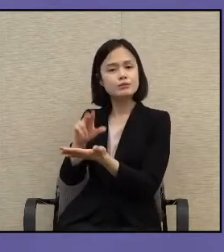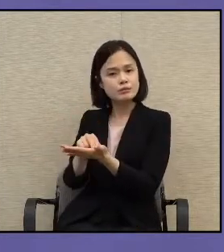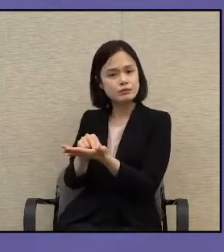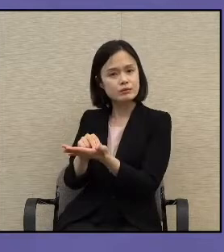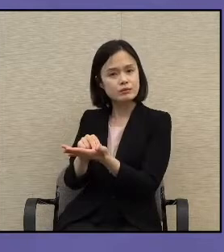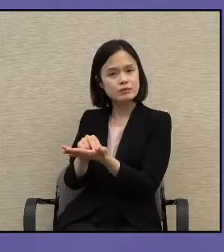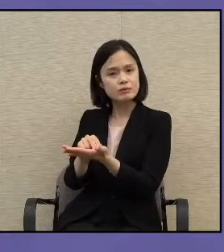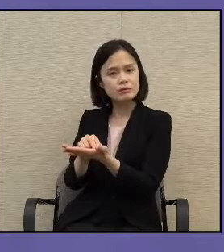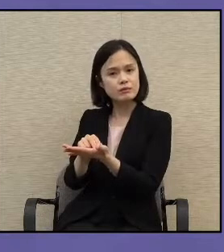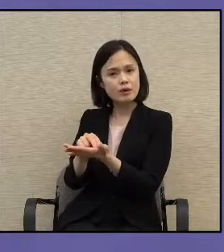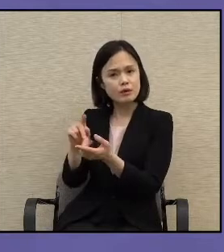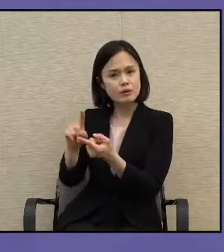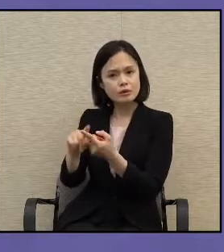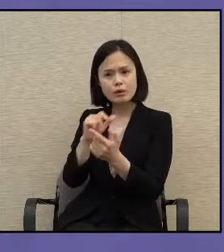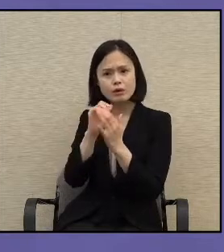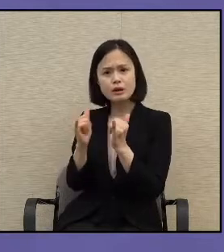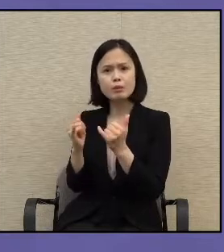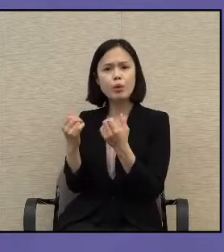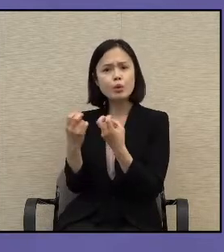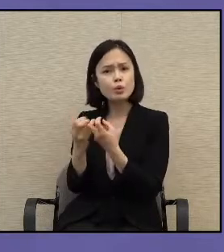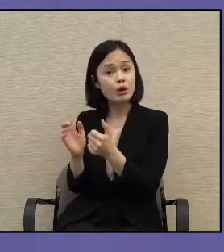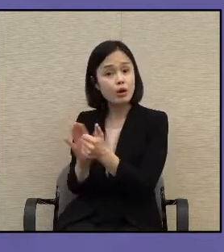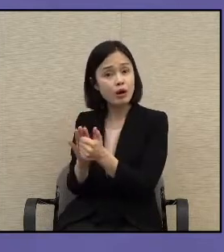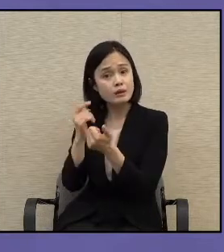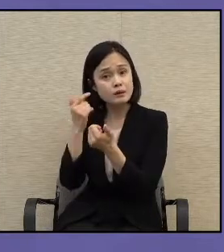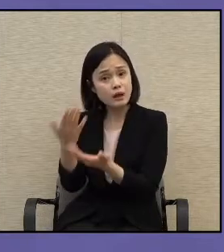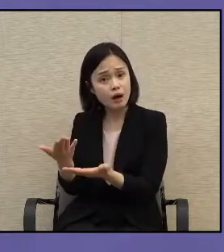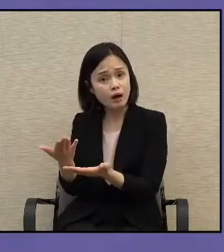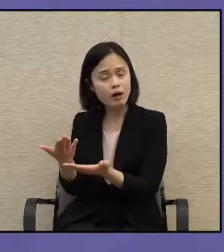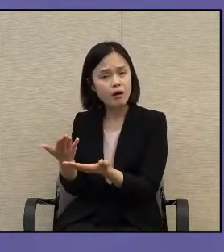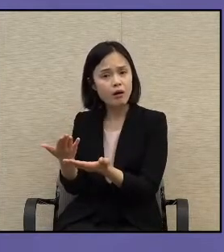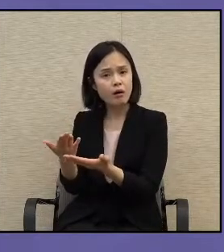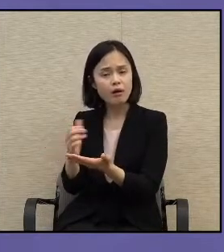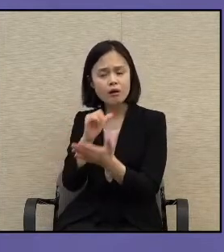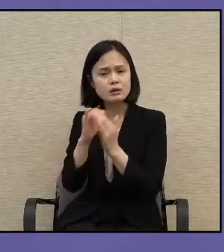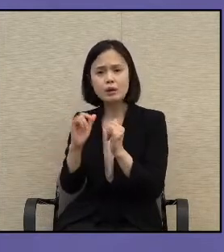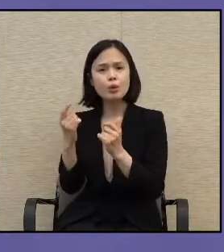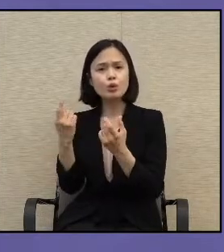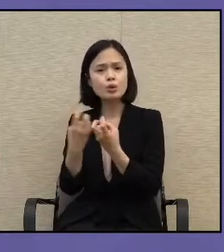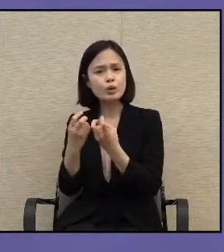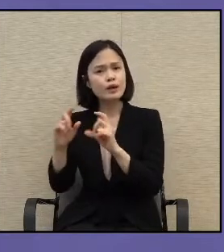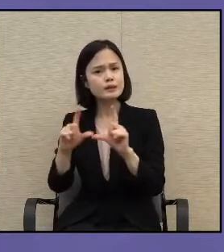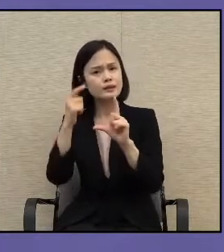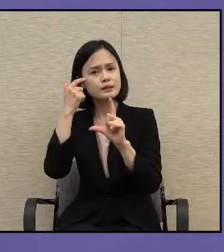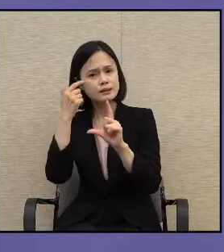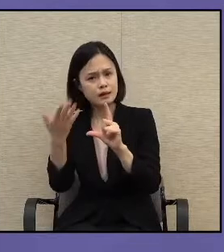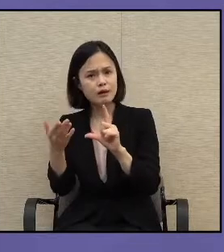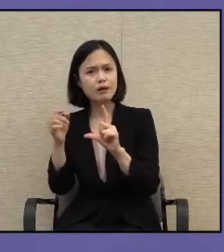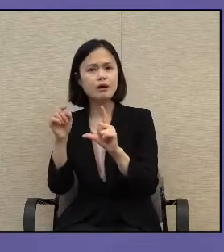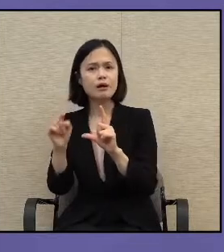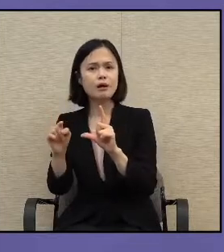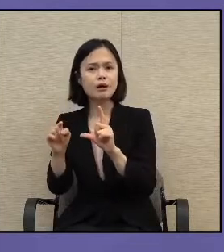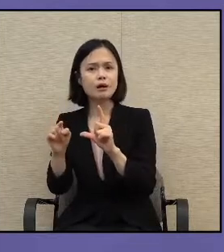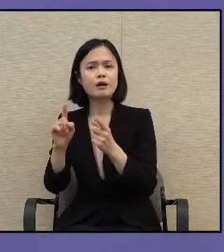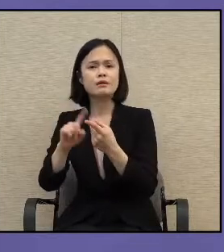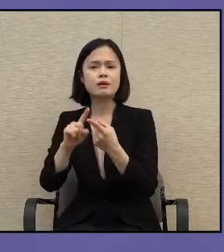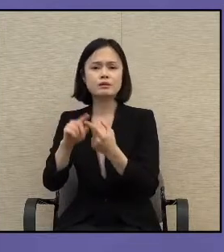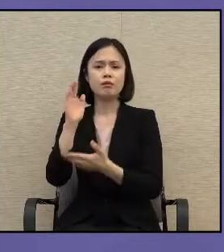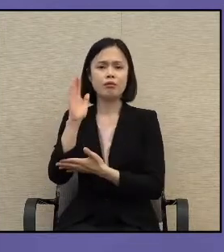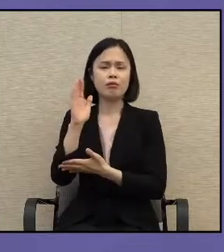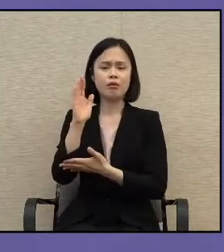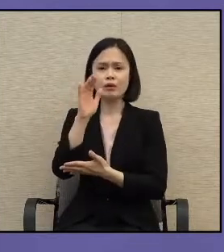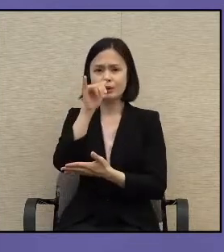그분들이 사회적으로 처우를 받고 있는지라고 하는 것들이 더 중요하다라는 이야기를 하고 있고, 이제 캐나다의